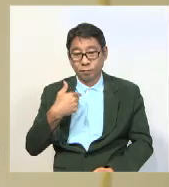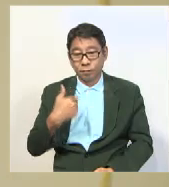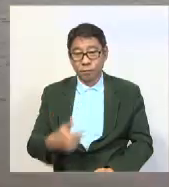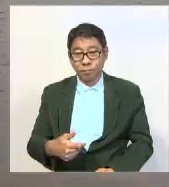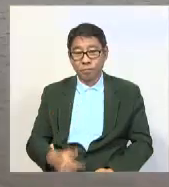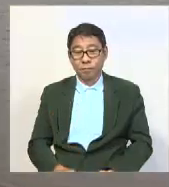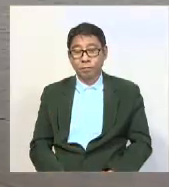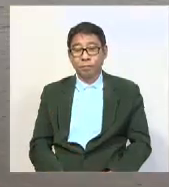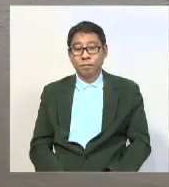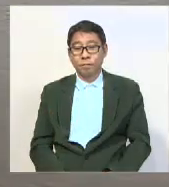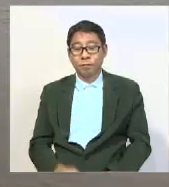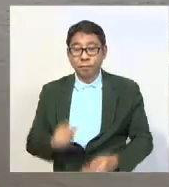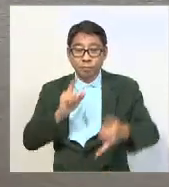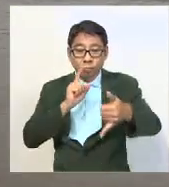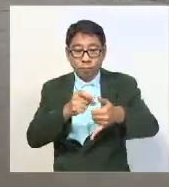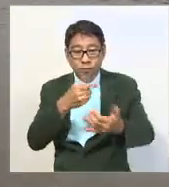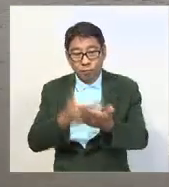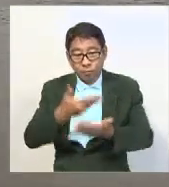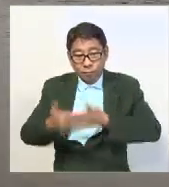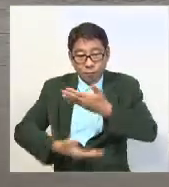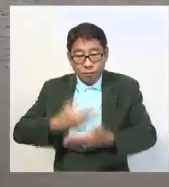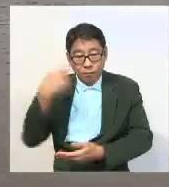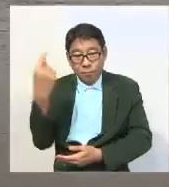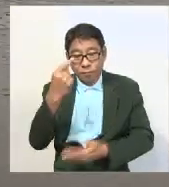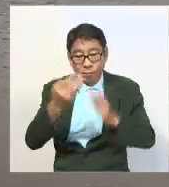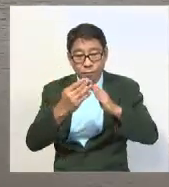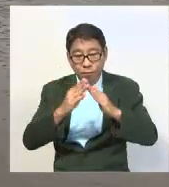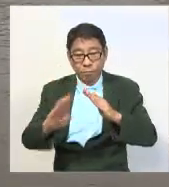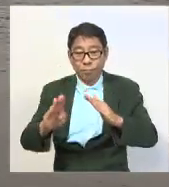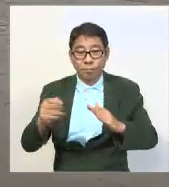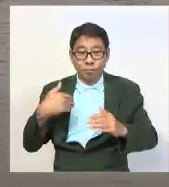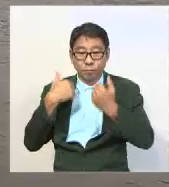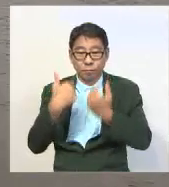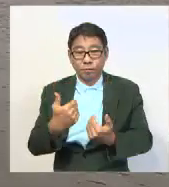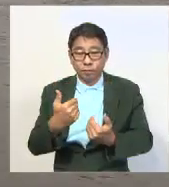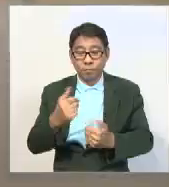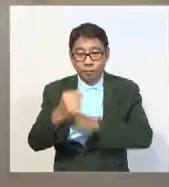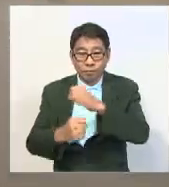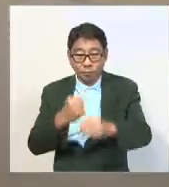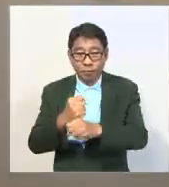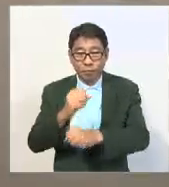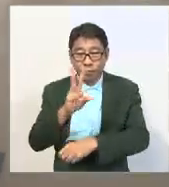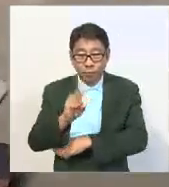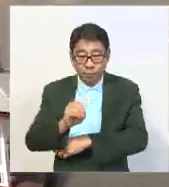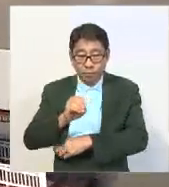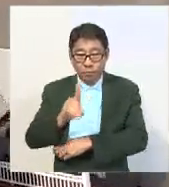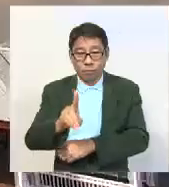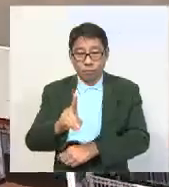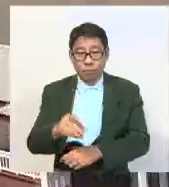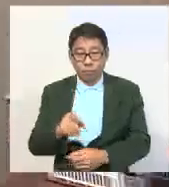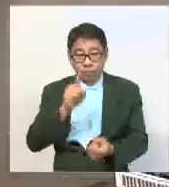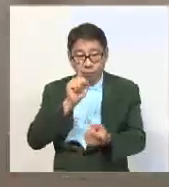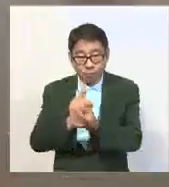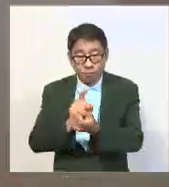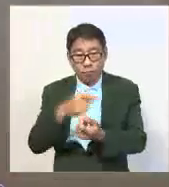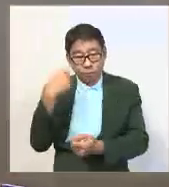นะครับ จากการสำรวจค่าใช้จ่ายนักท่องเที่ยวของบริษัทแบรนด์เมทริกรีเสิร์ชในปี2561พบว่า